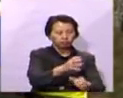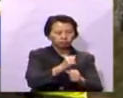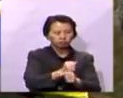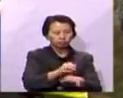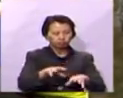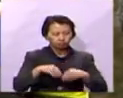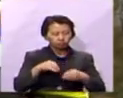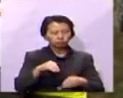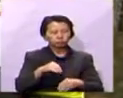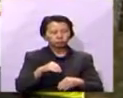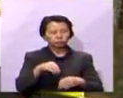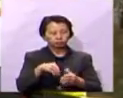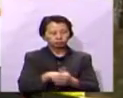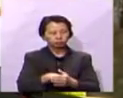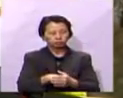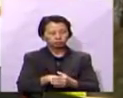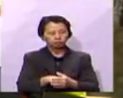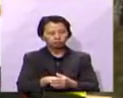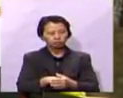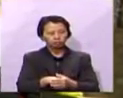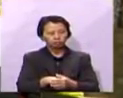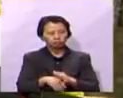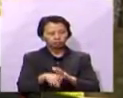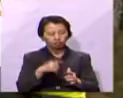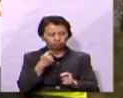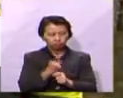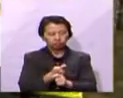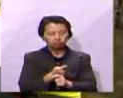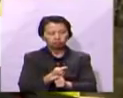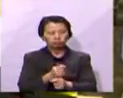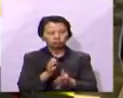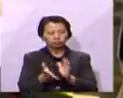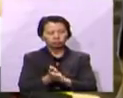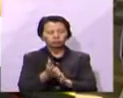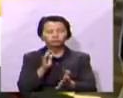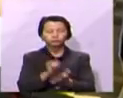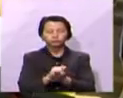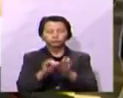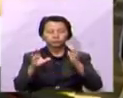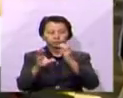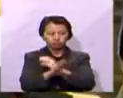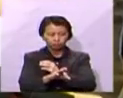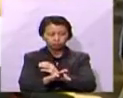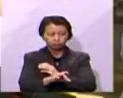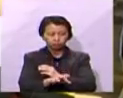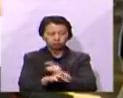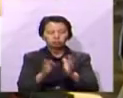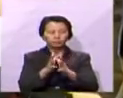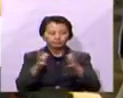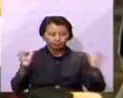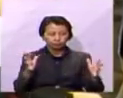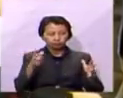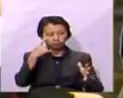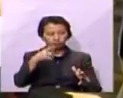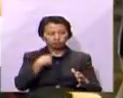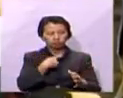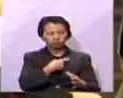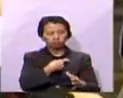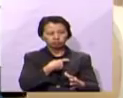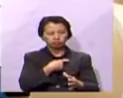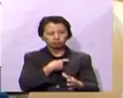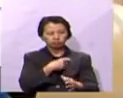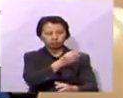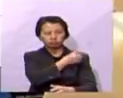menerima semuanya dalam deadline yang ditetapkan. Jadi itu antara cabaran yang paling besar lah bagi kami sebagai pengawal